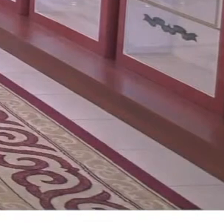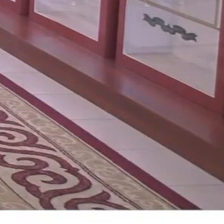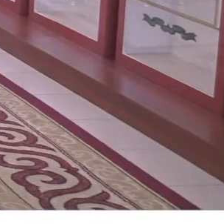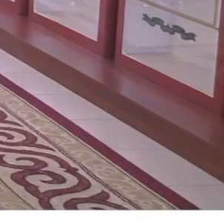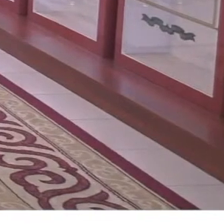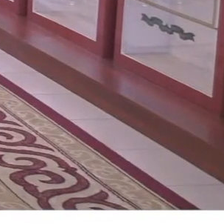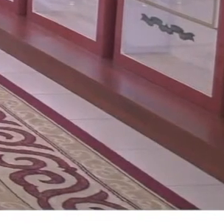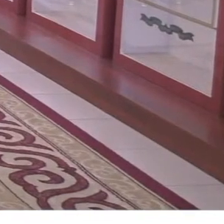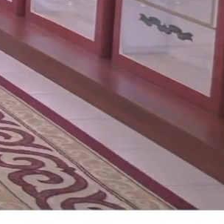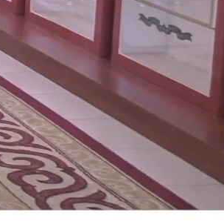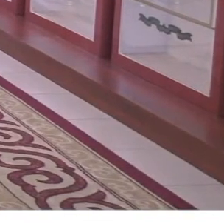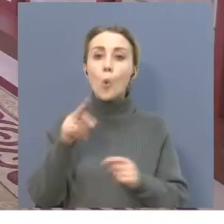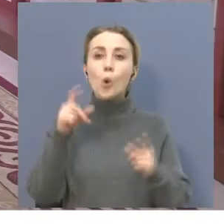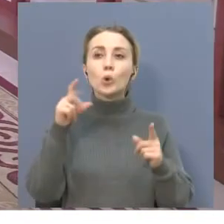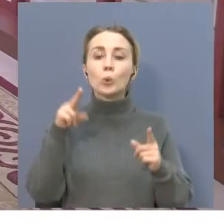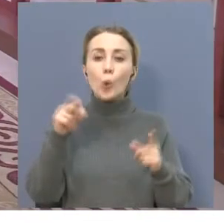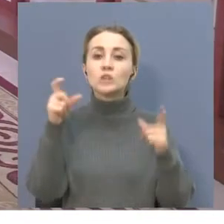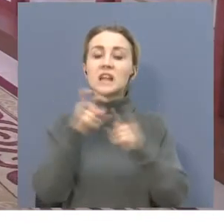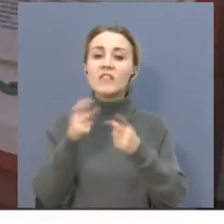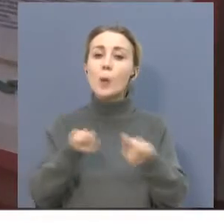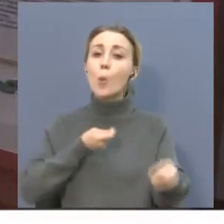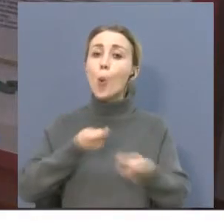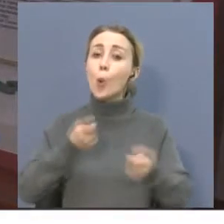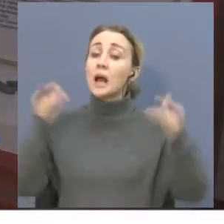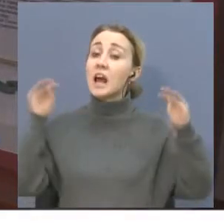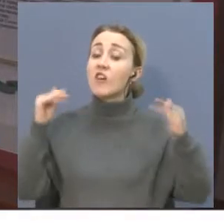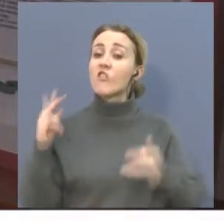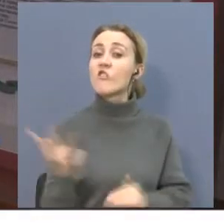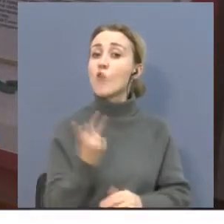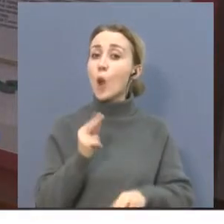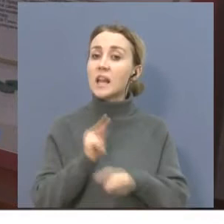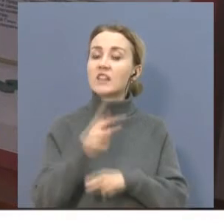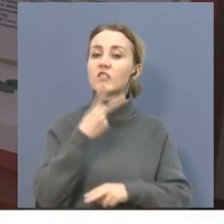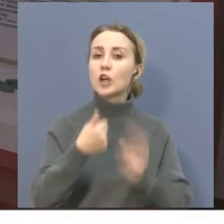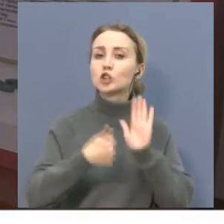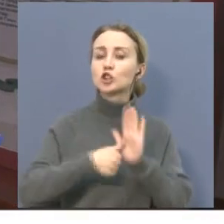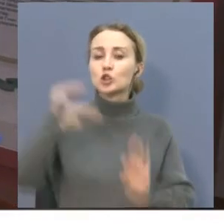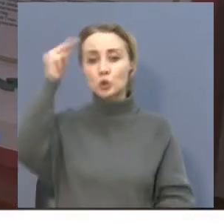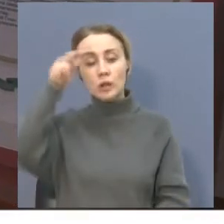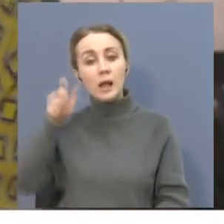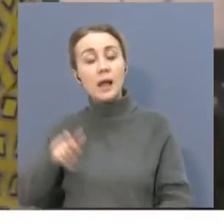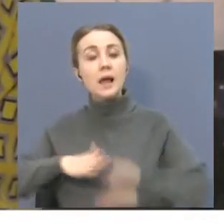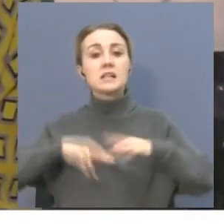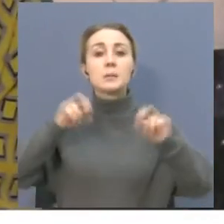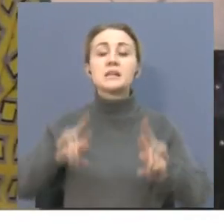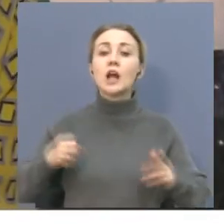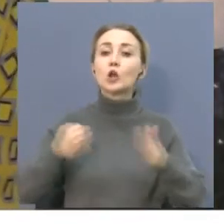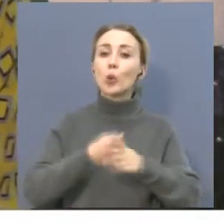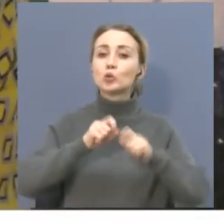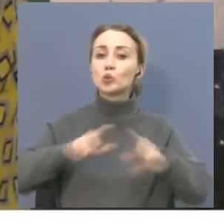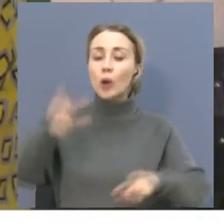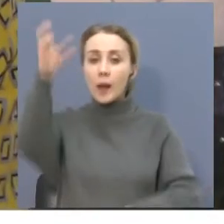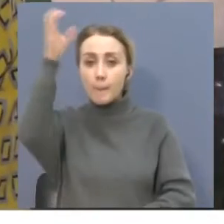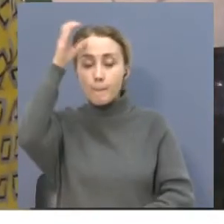Колледж басшылығының айтуынша, дуалды оқыту жүйесі аясында мектепке дейінгі білім беру мамандығының 26 студенті өндірістік тәжірибеден